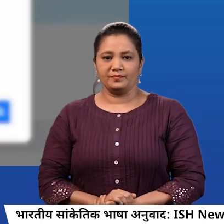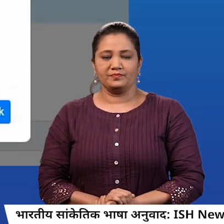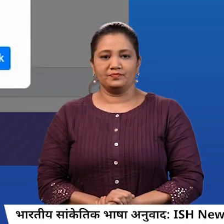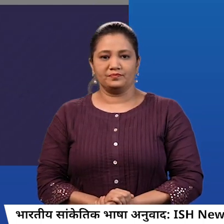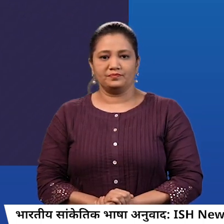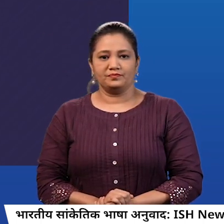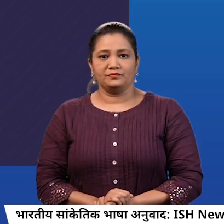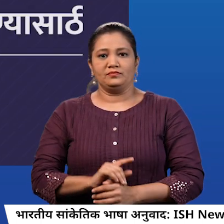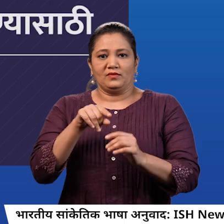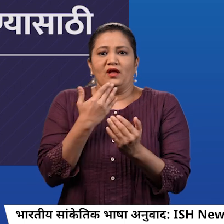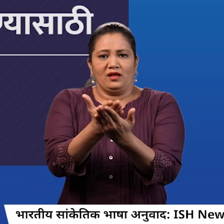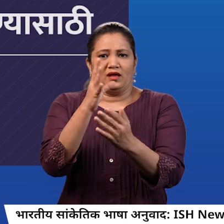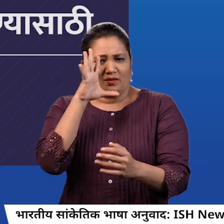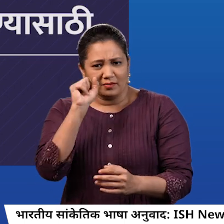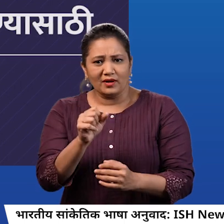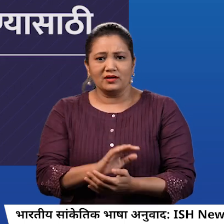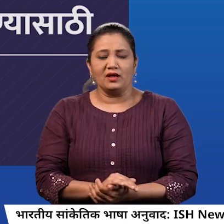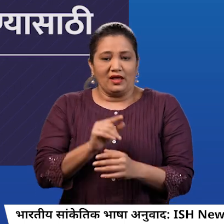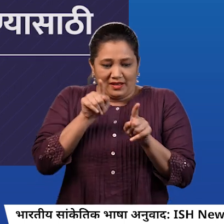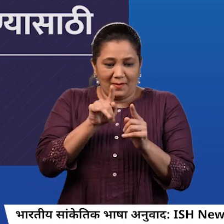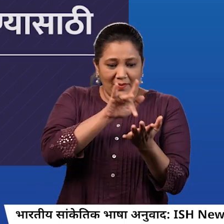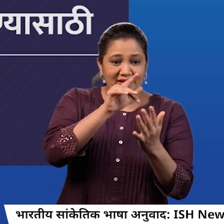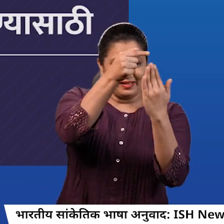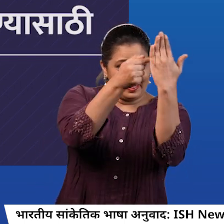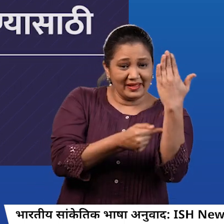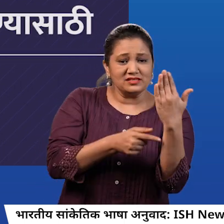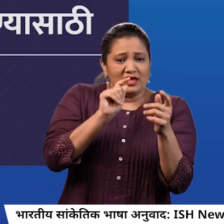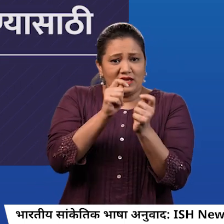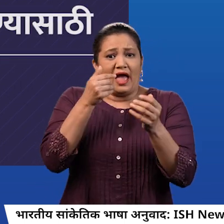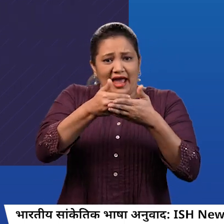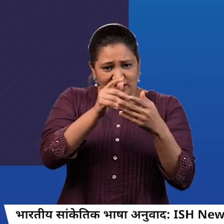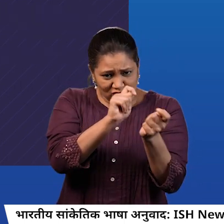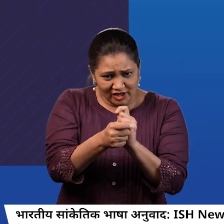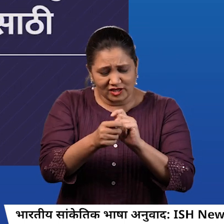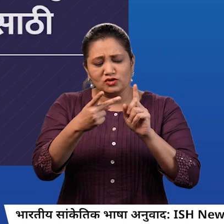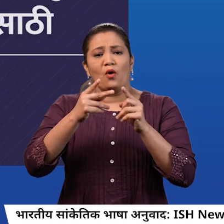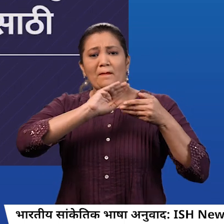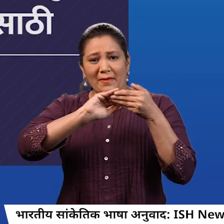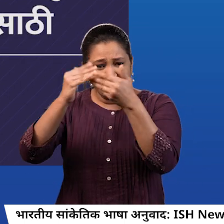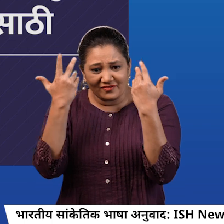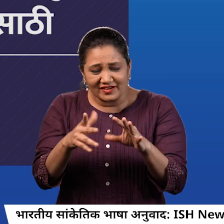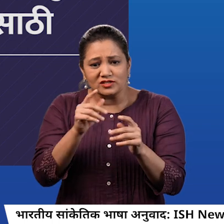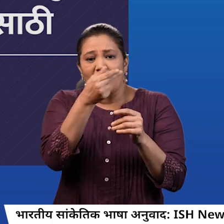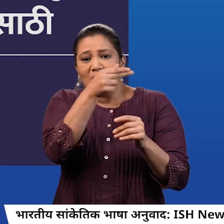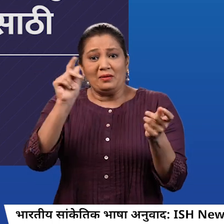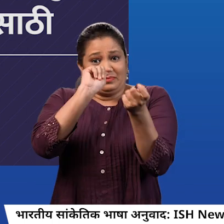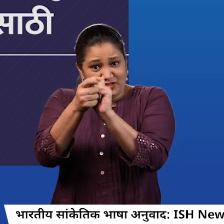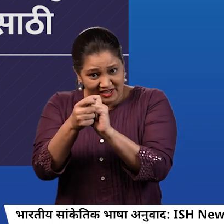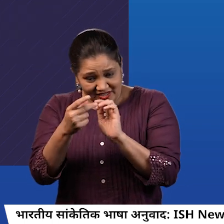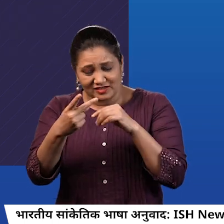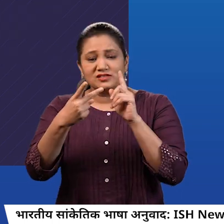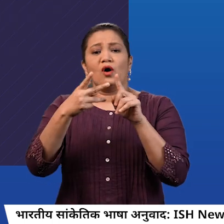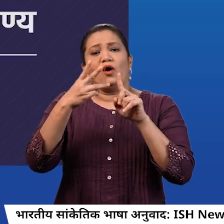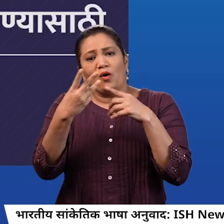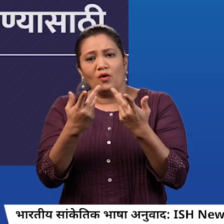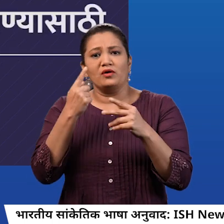आहोत. मतदारांनो, आपल्या विद्यमान मतदार यादीतल्या पत्त्यात दुरुस्ती करून घ्यायची असेल किंवा लग्न वा इतर कारणांमुळे आपलं नाव बदललं असेल